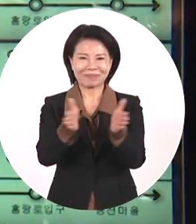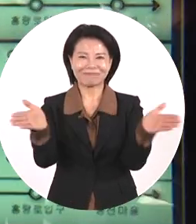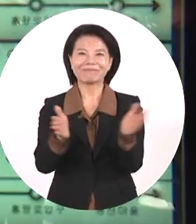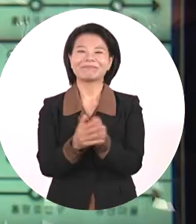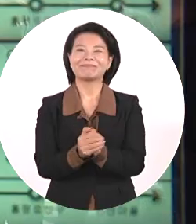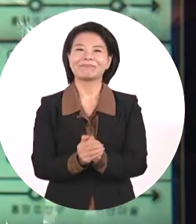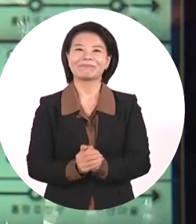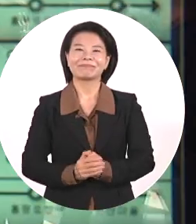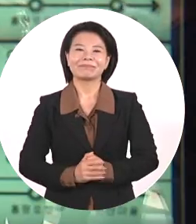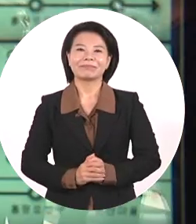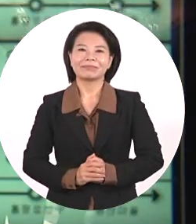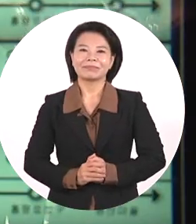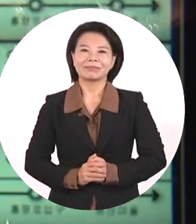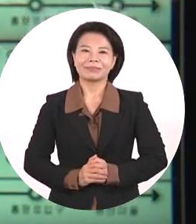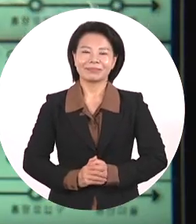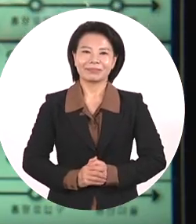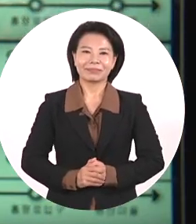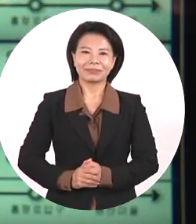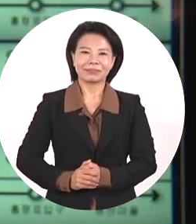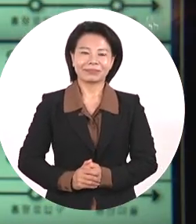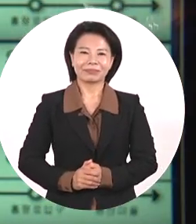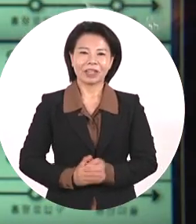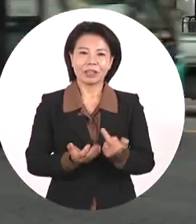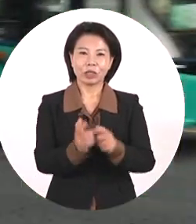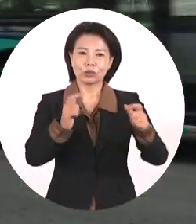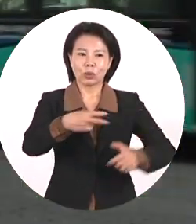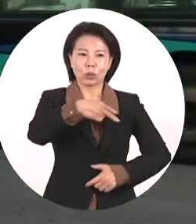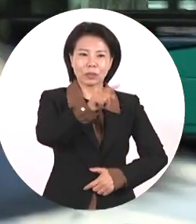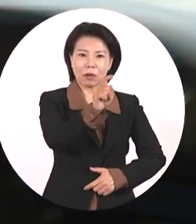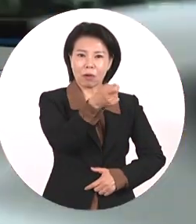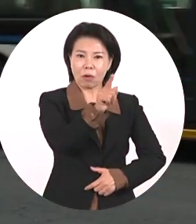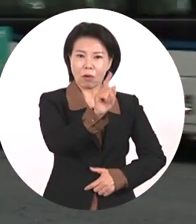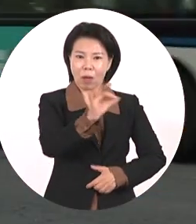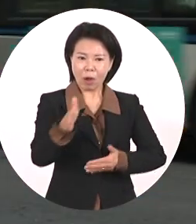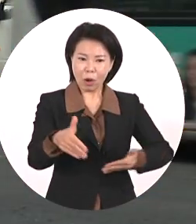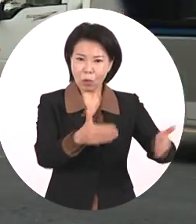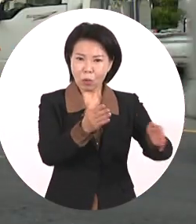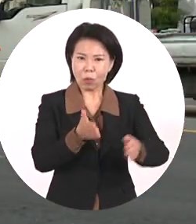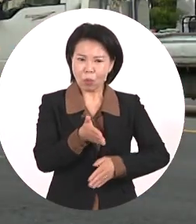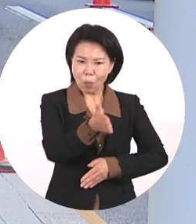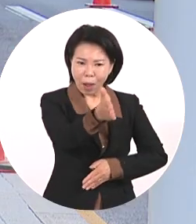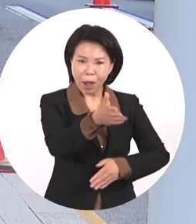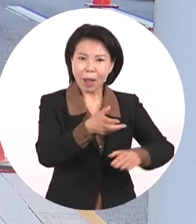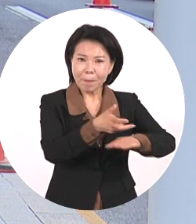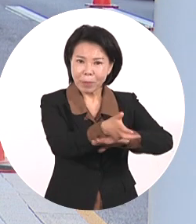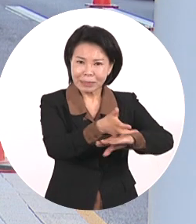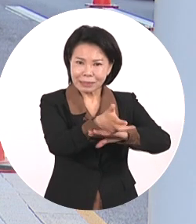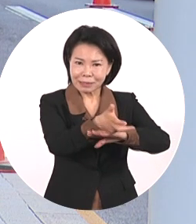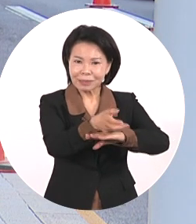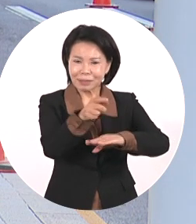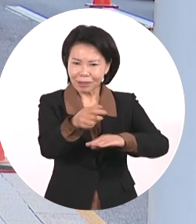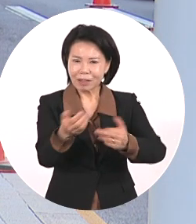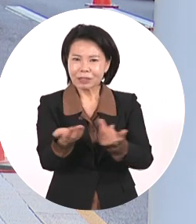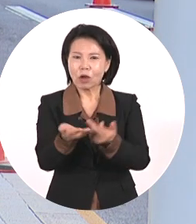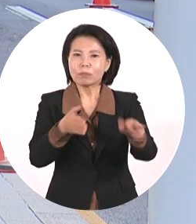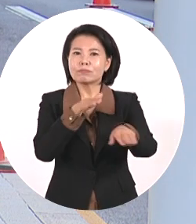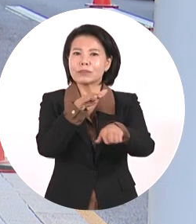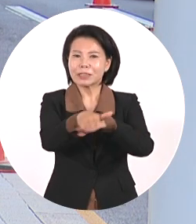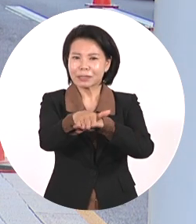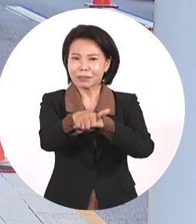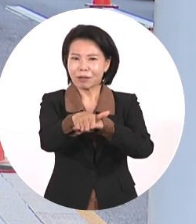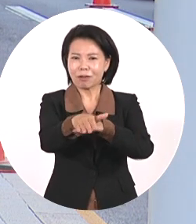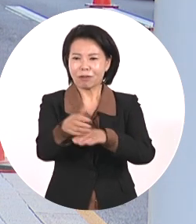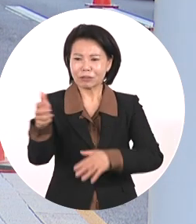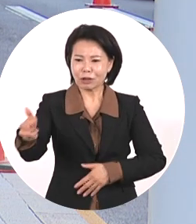시작합니다. 첫 소식입니다. 제주 서광로 중앙버스 전용차로와 섬식정류장이 개통